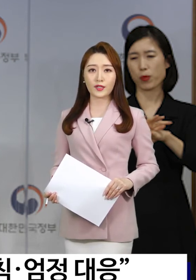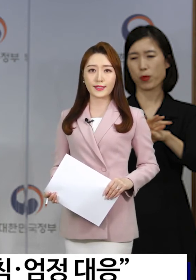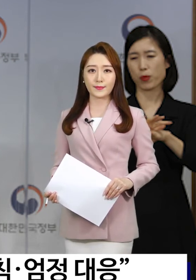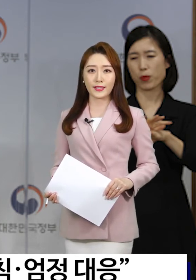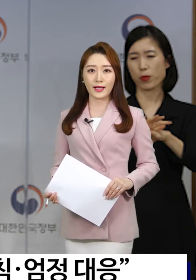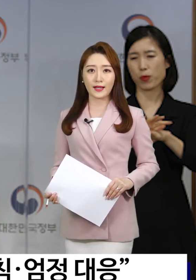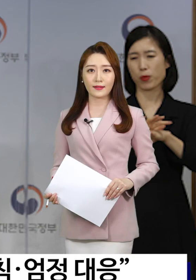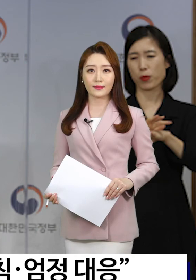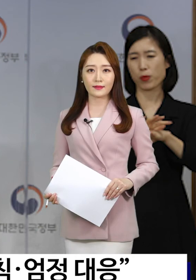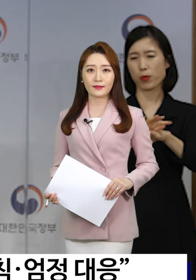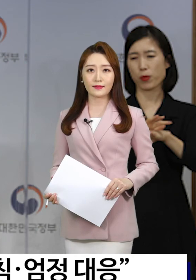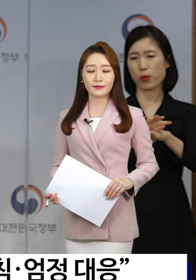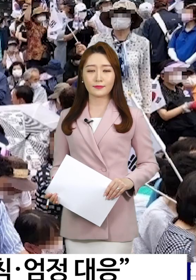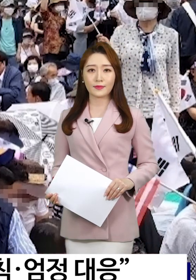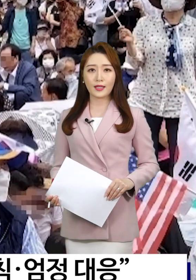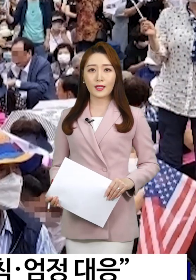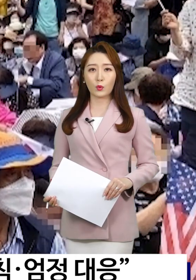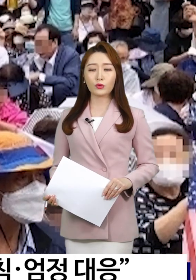요청했습니다